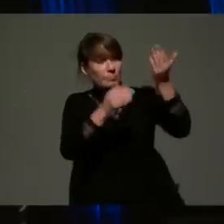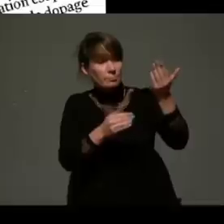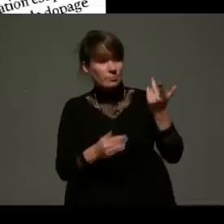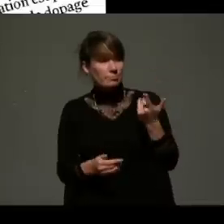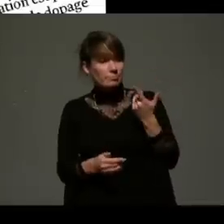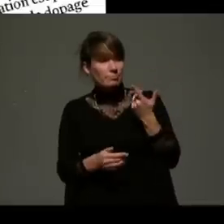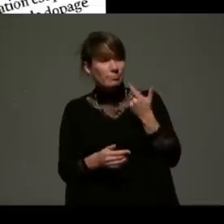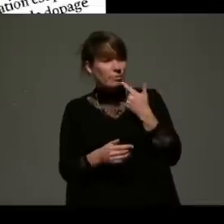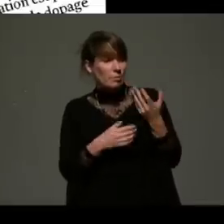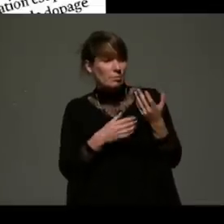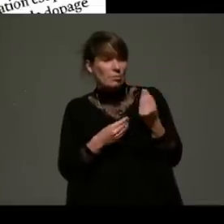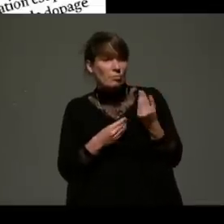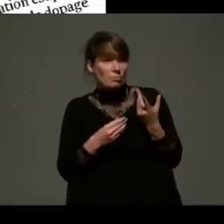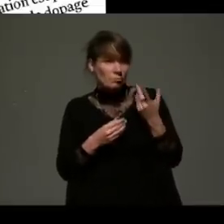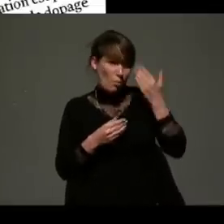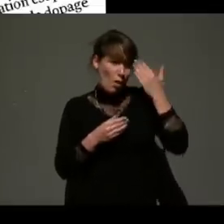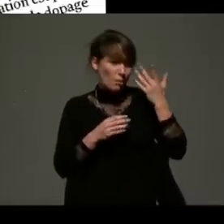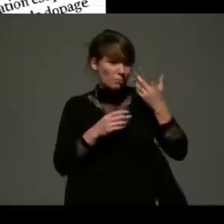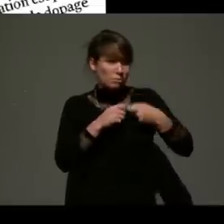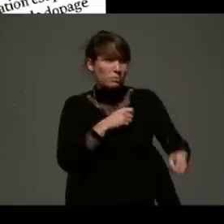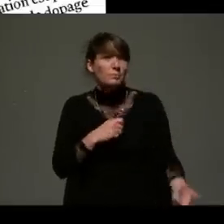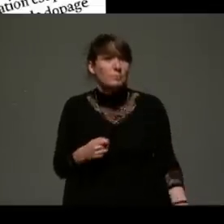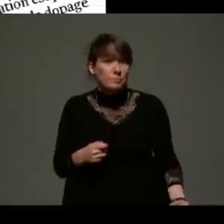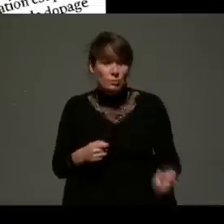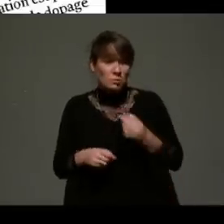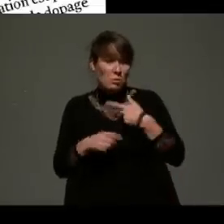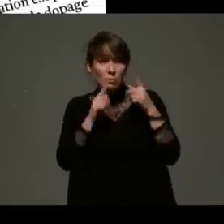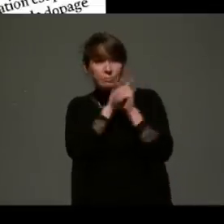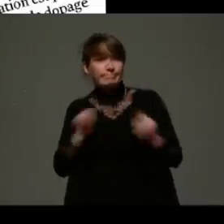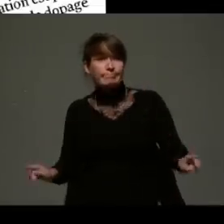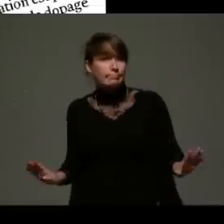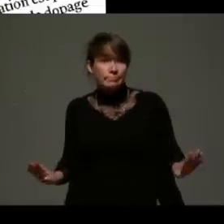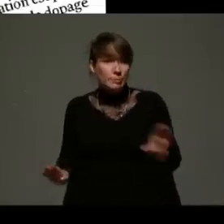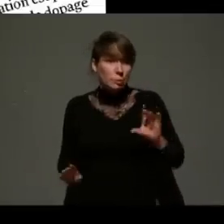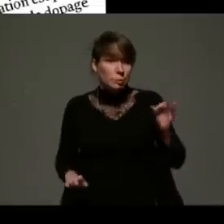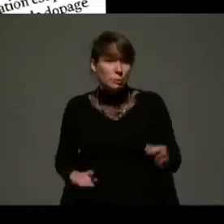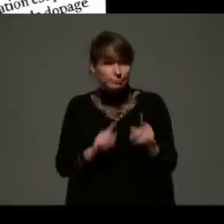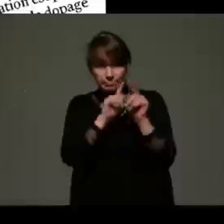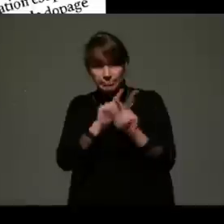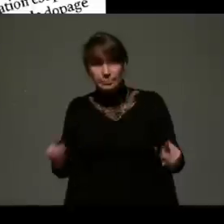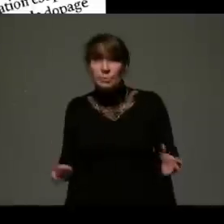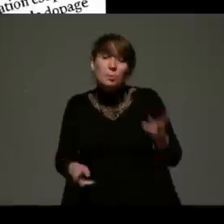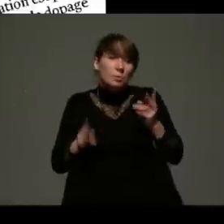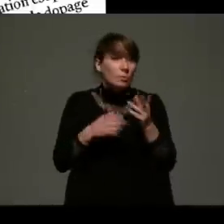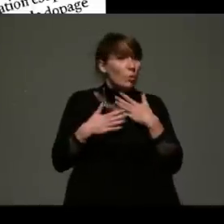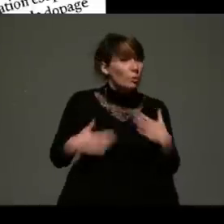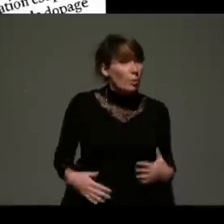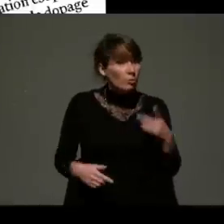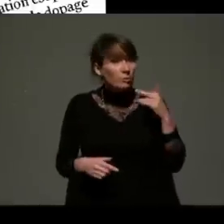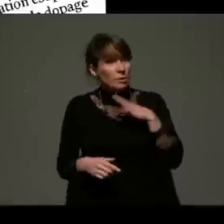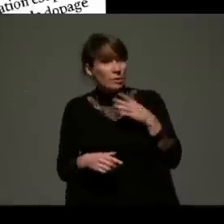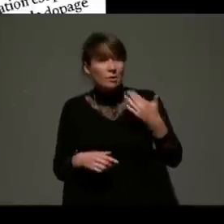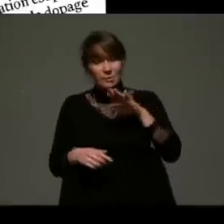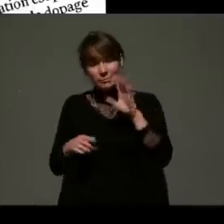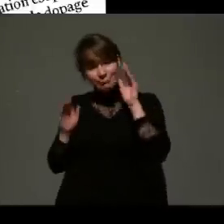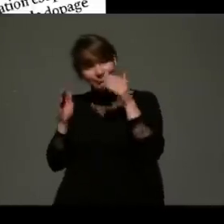quelque chose d'immoral. Je ne peux pas être tout à fait d'accord avec ça, même pas du tout. Peut-être qu'il y a des comportements comme cela, mais pour moi, ce n'est pas ça la médecine